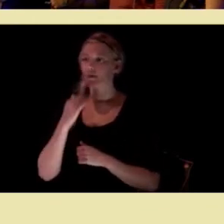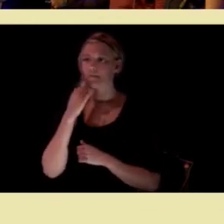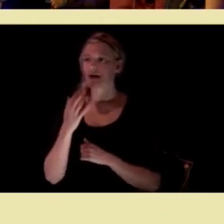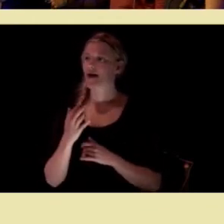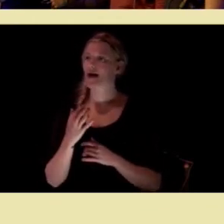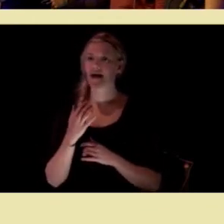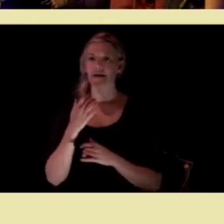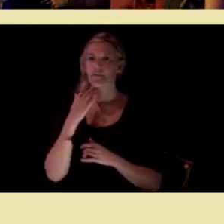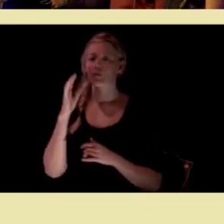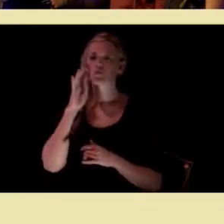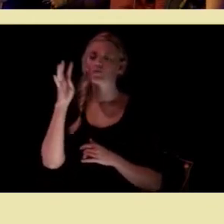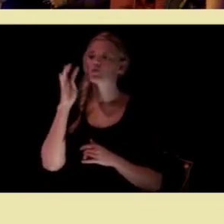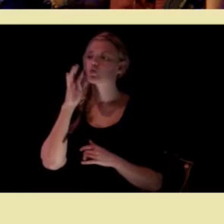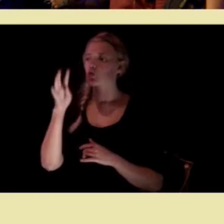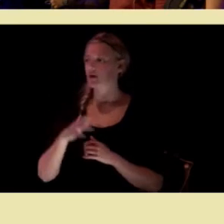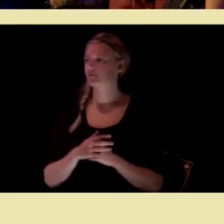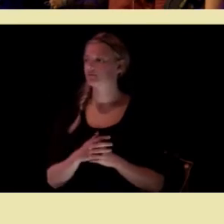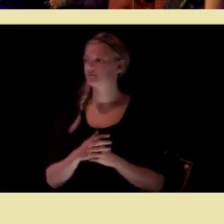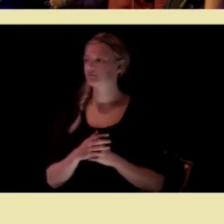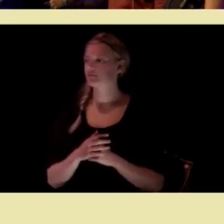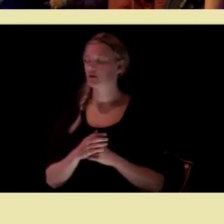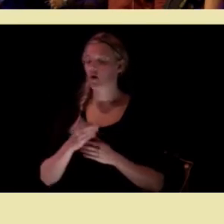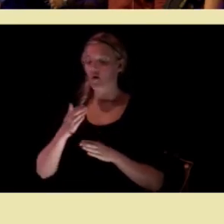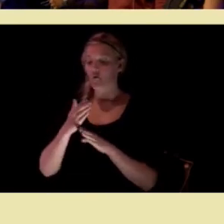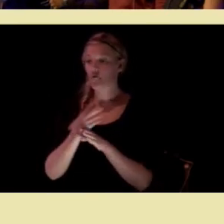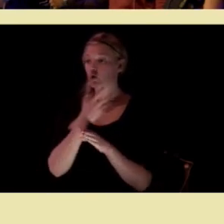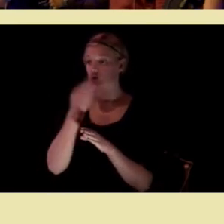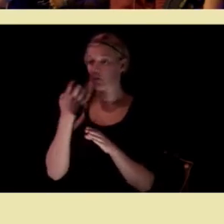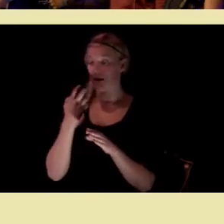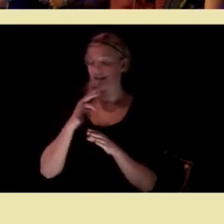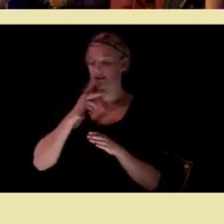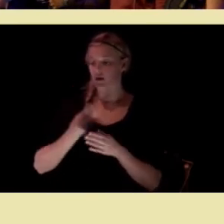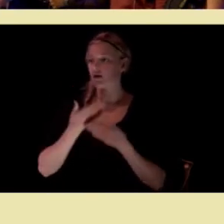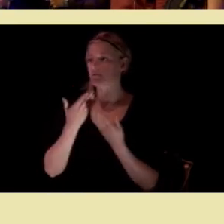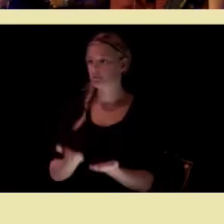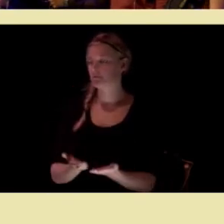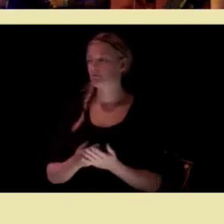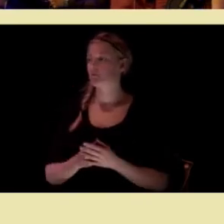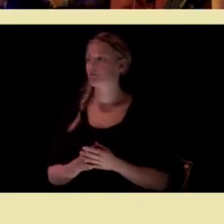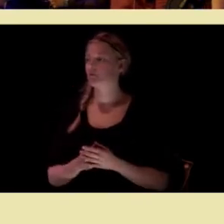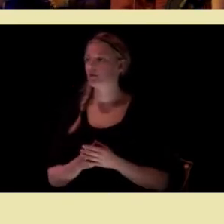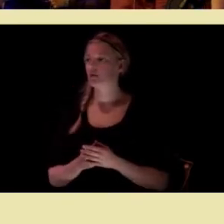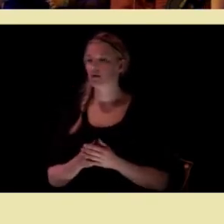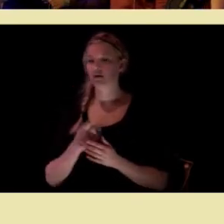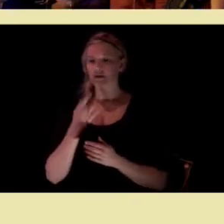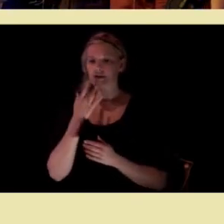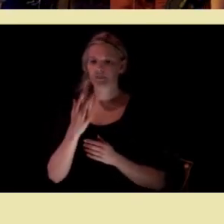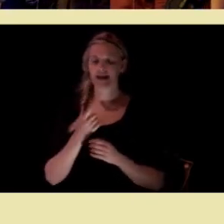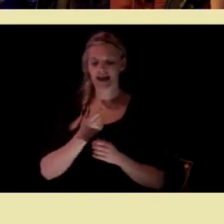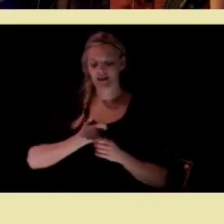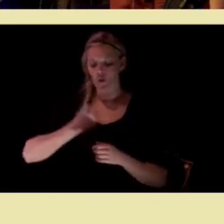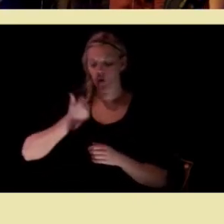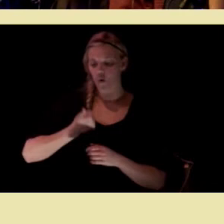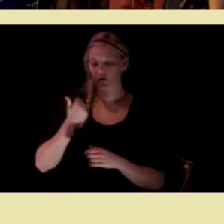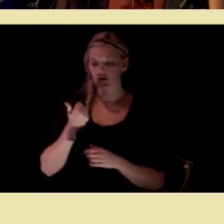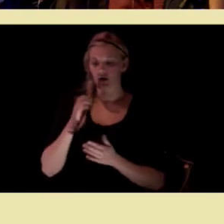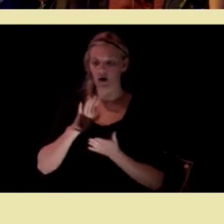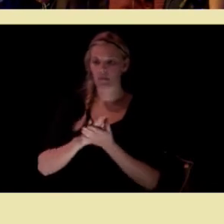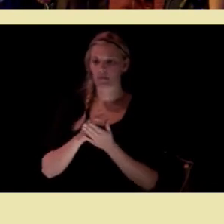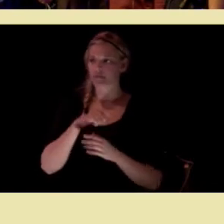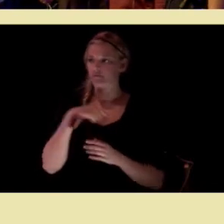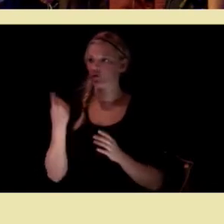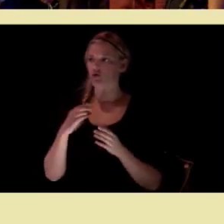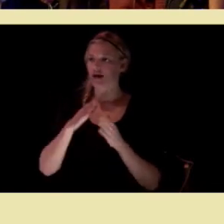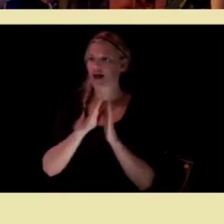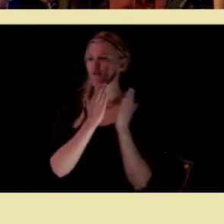Det blir helt utrolig. Vi skal legge frem svaret nå før sommeren, sånn at det blir på en måte et år som de kan ha med vårt